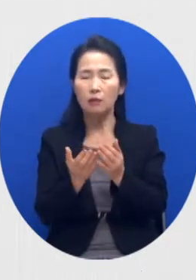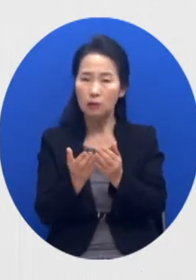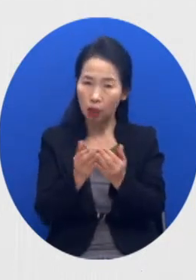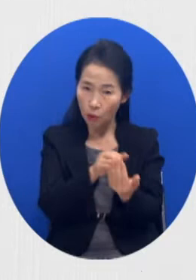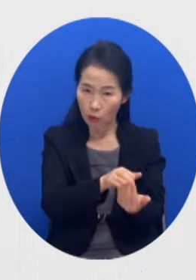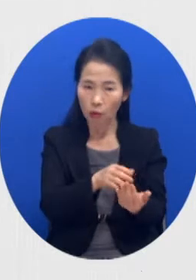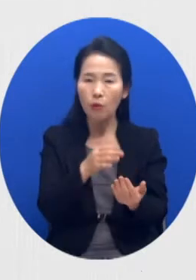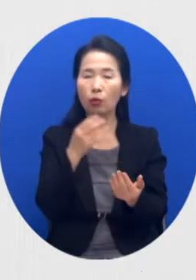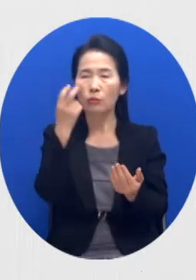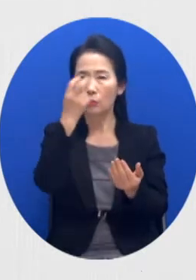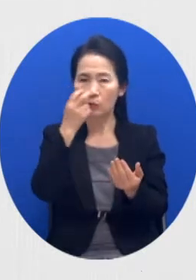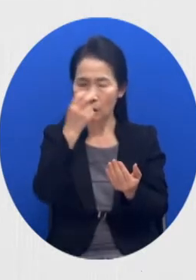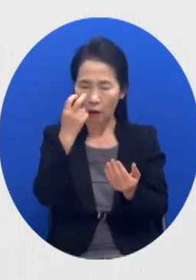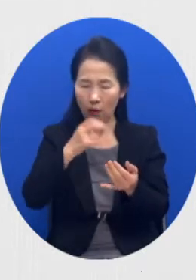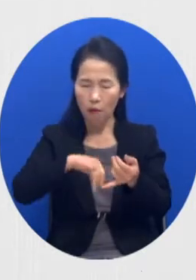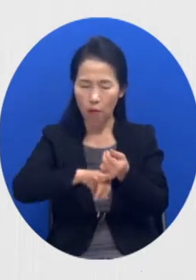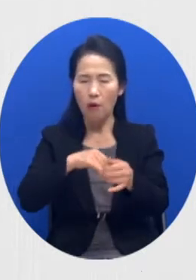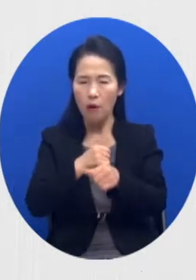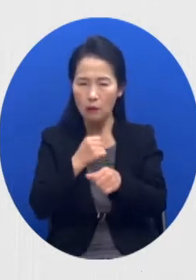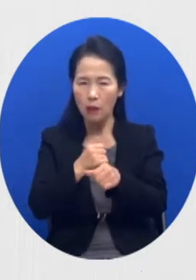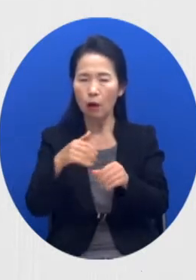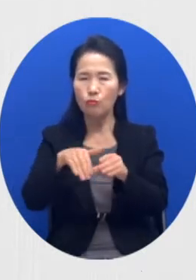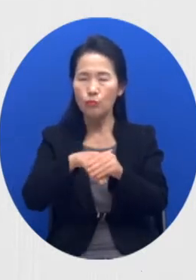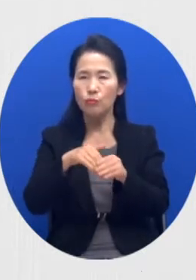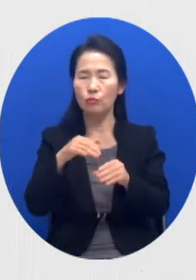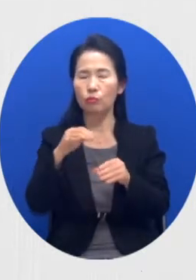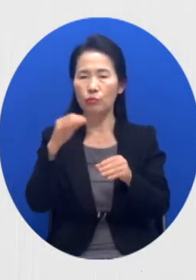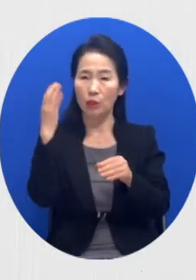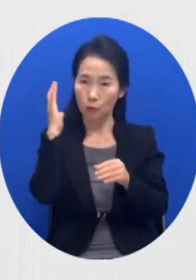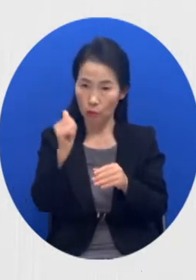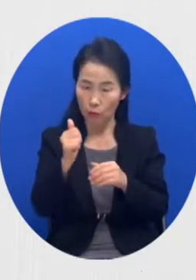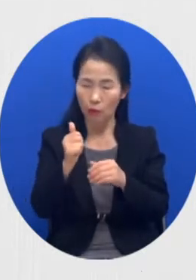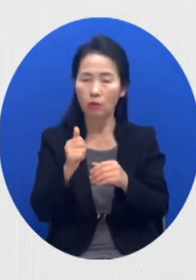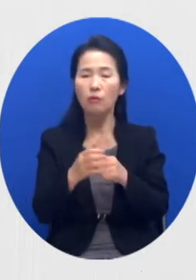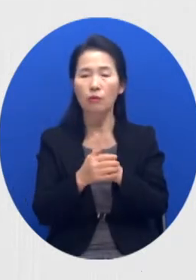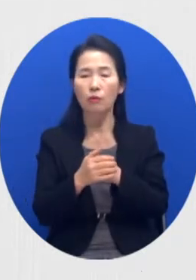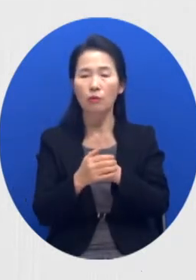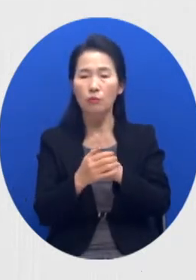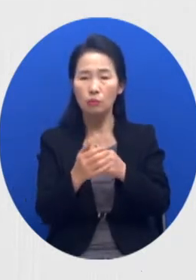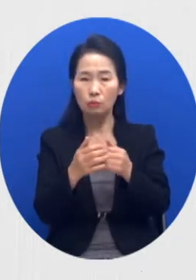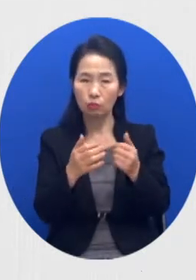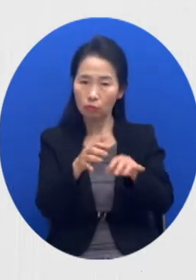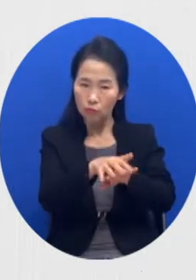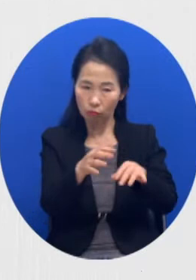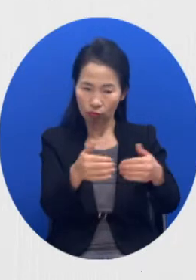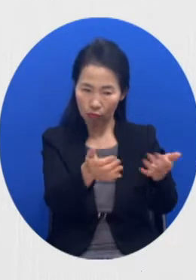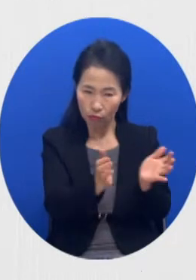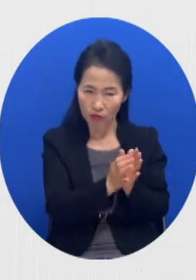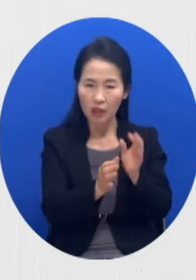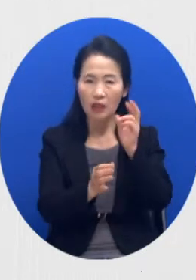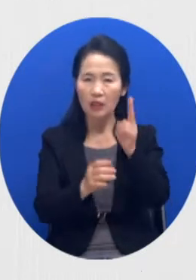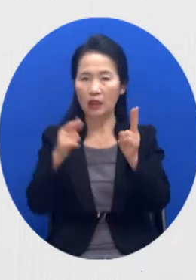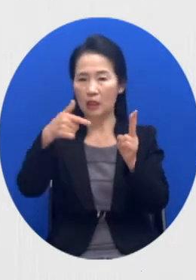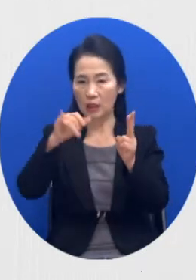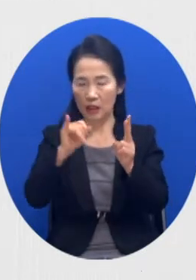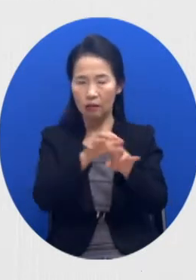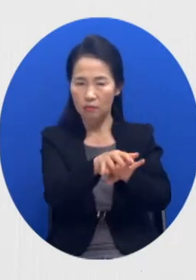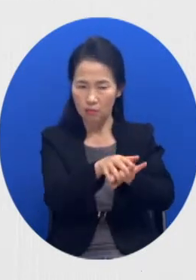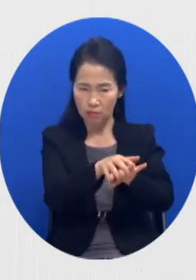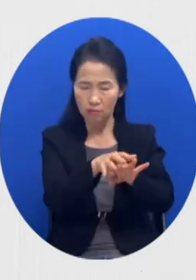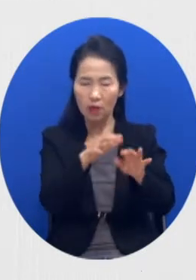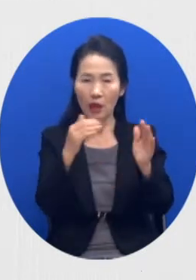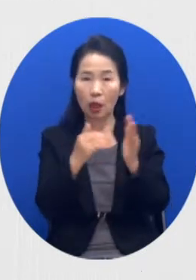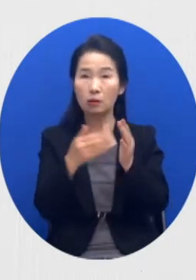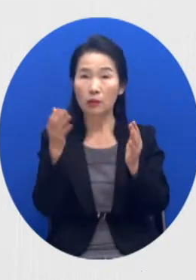문재인 정권이 출범합니다. 2017년 사회적 참사 특별법이 제정되며 2기 특조위가 구성됐지만